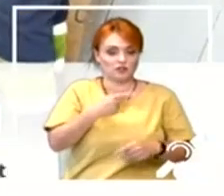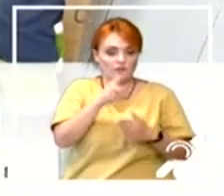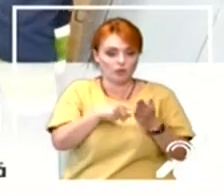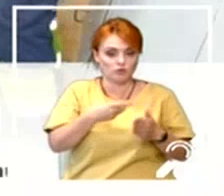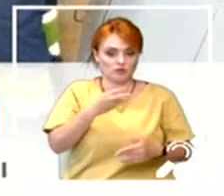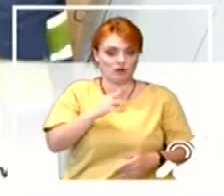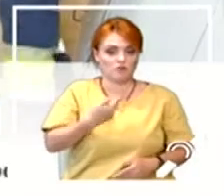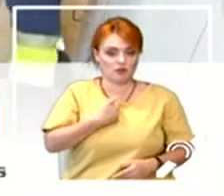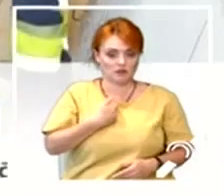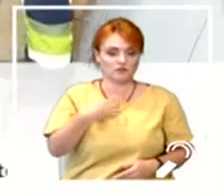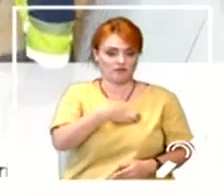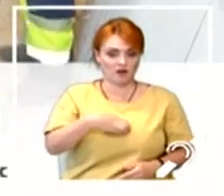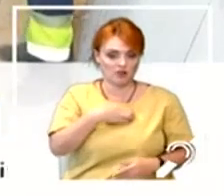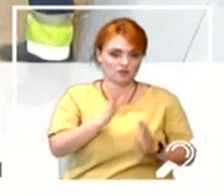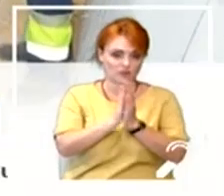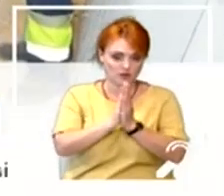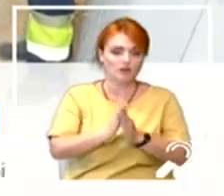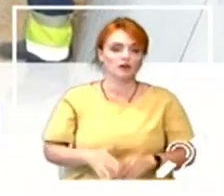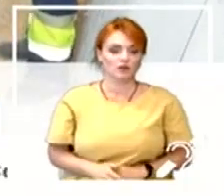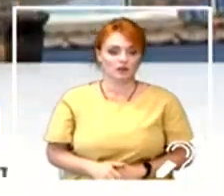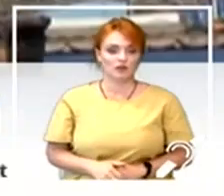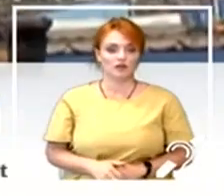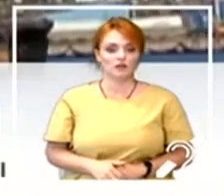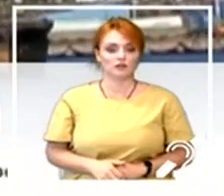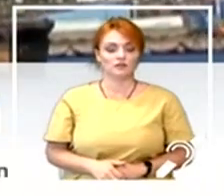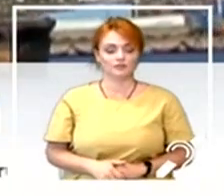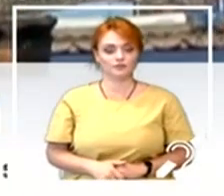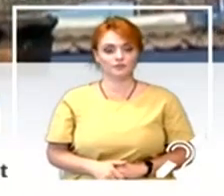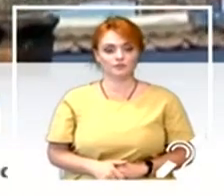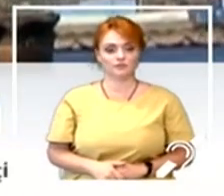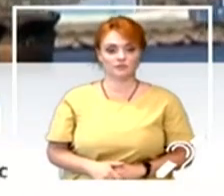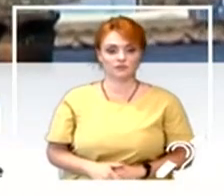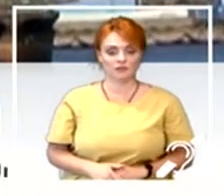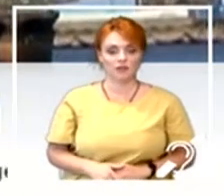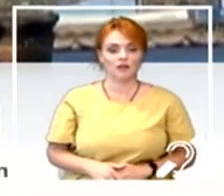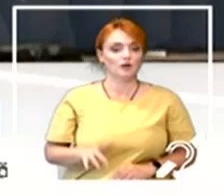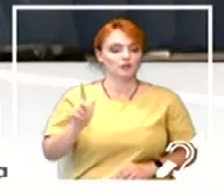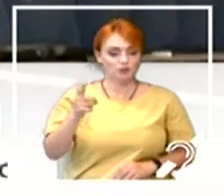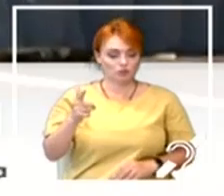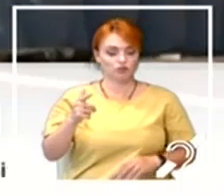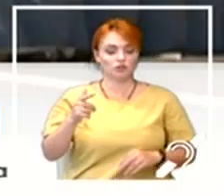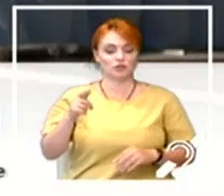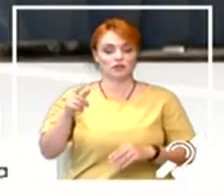vom avea dinspre și spre porturile ucrainene trec tranzit în Sulina,